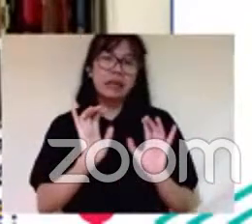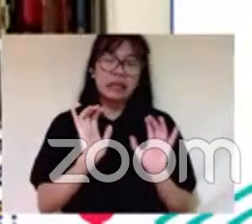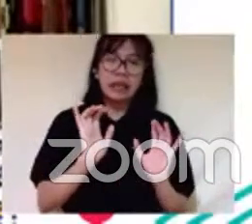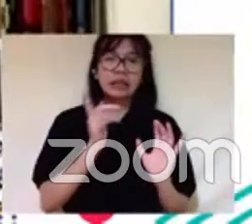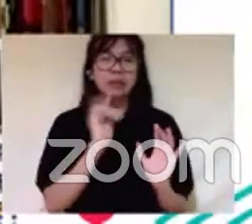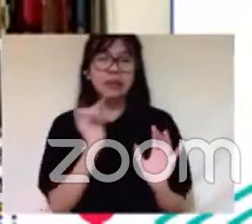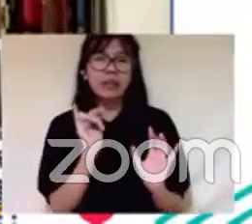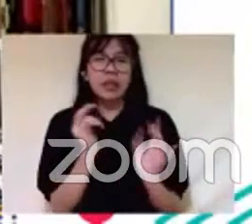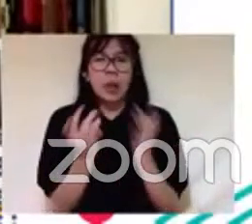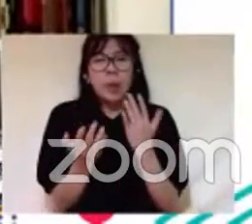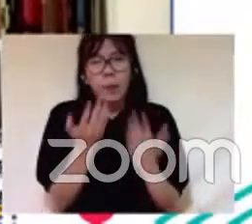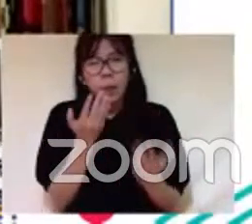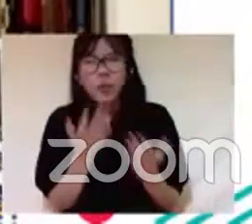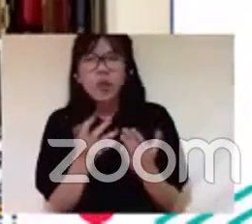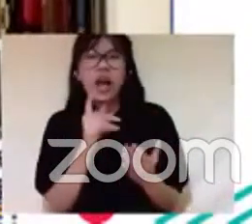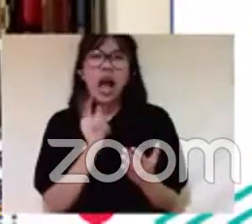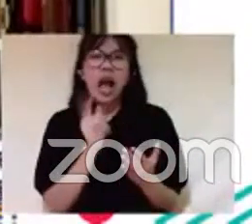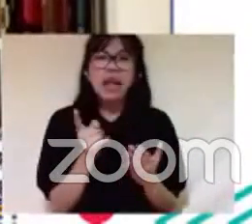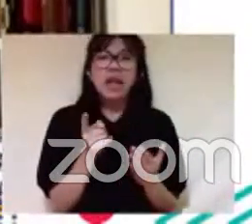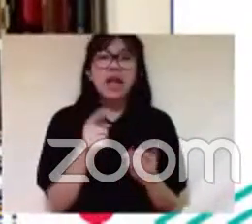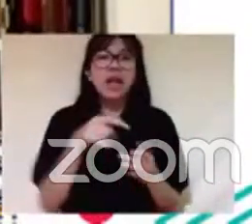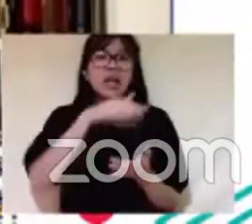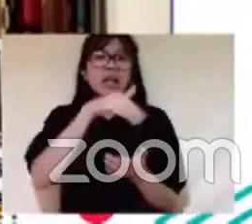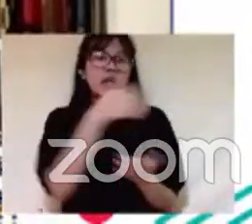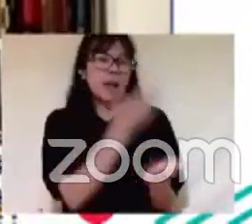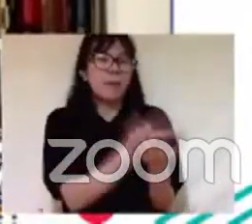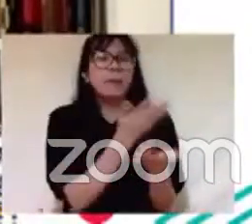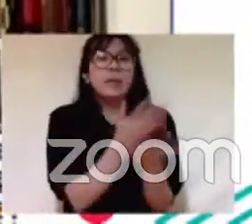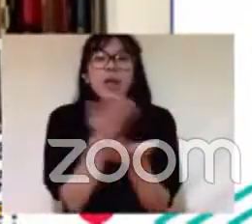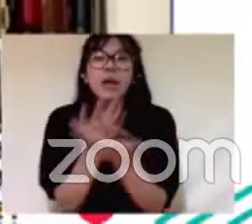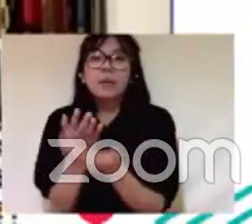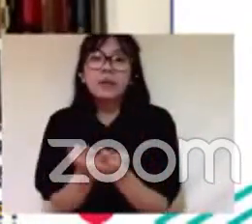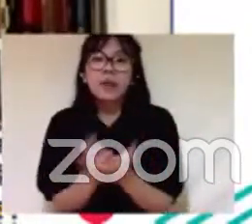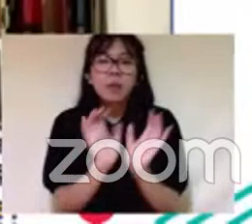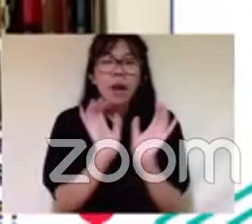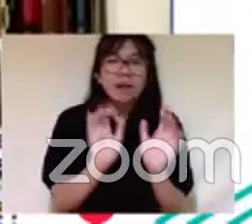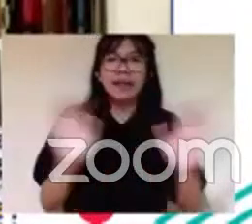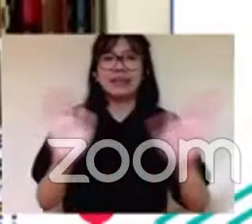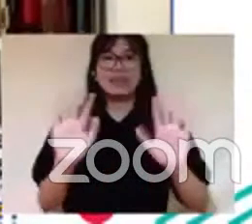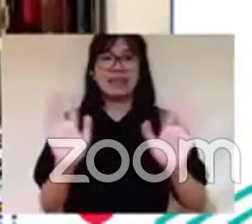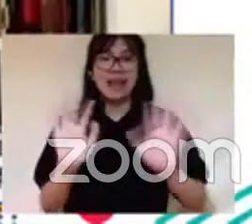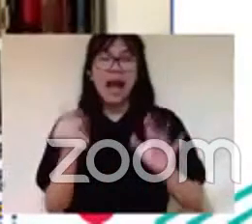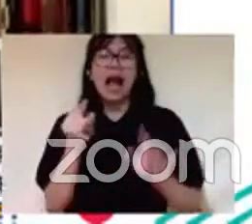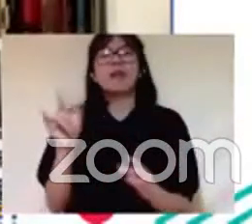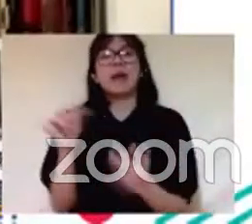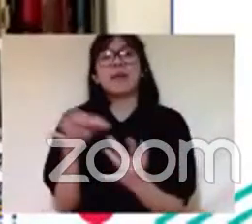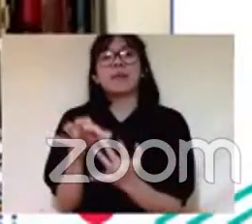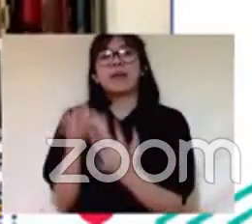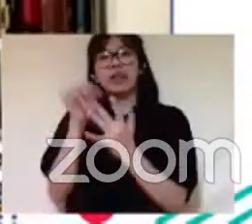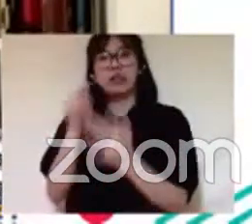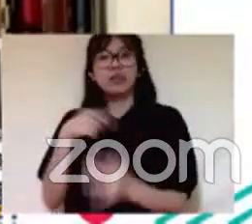atau tidak meminta-minta data kita secara eksesif gitu ya. Itu mungkin dari saya, Mbak.